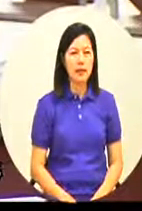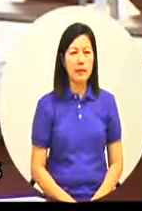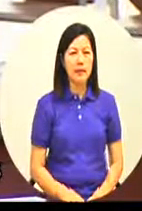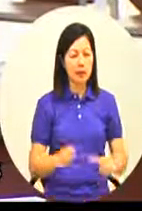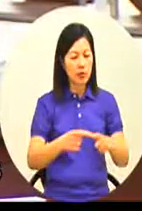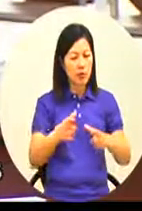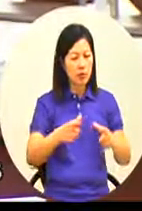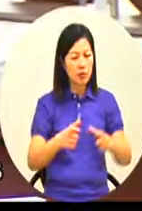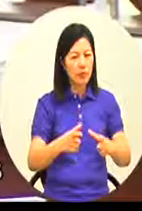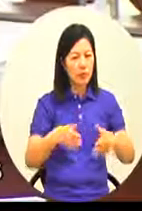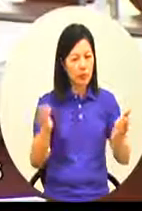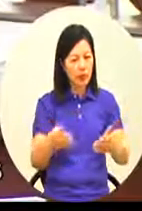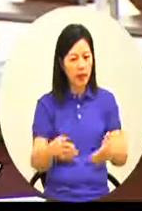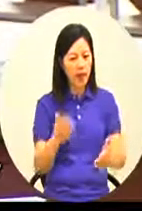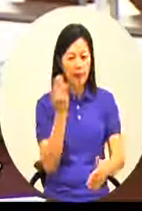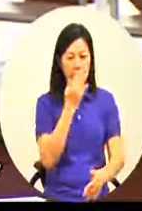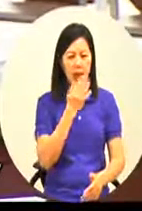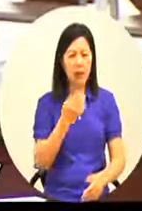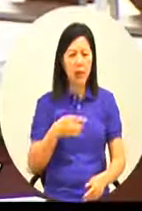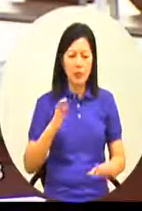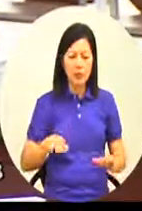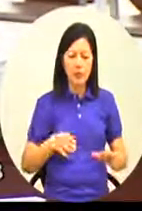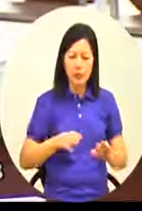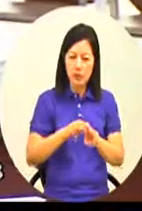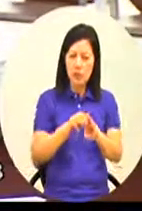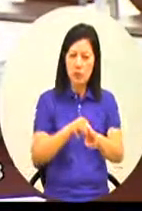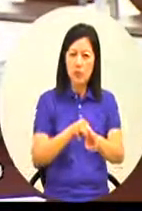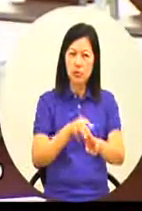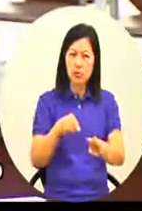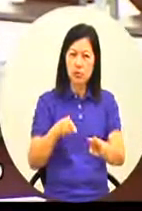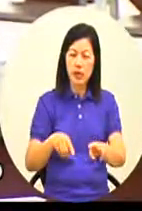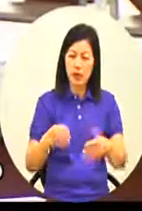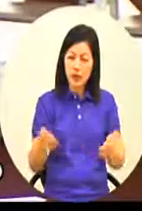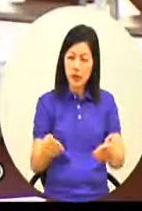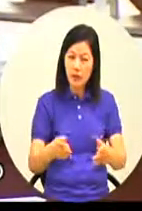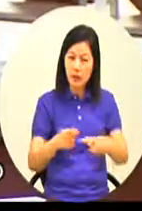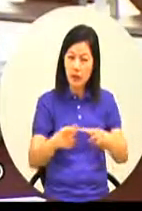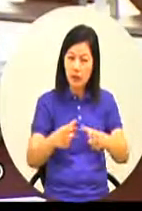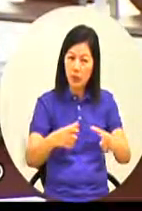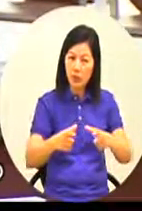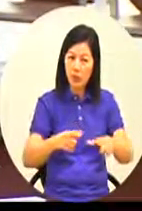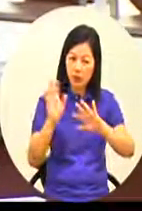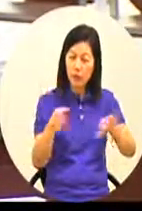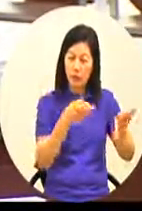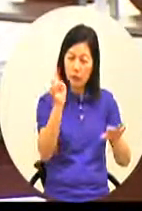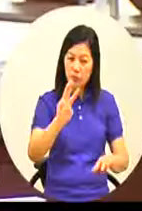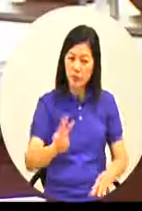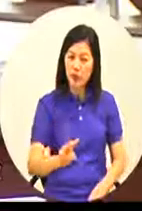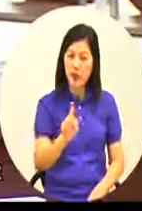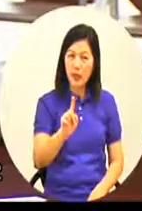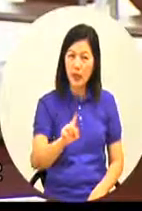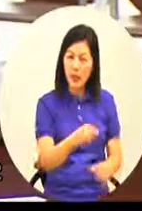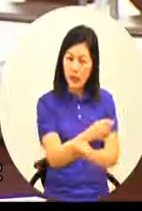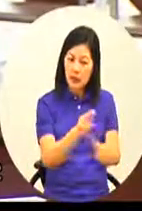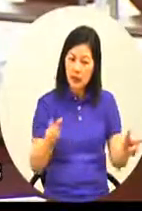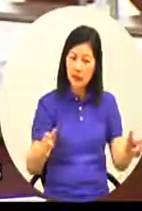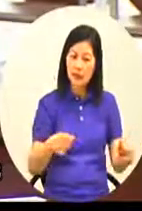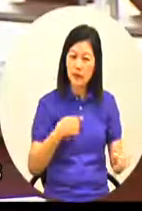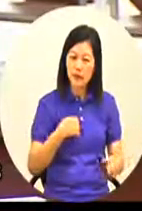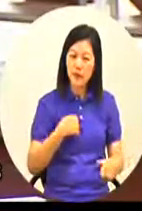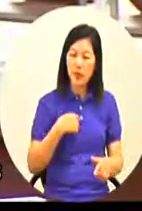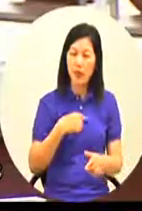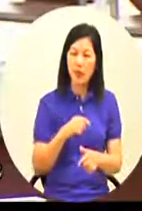票遐水。所以我即马出嚟，我嘛定咧，伊咧讲咱的开辟工啊，对不对？风水的问题，各方面问题，我时常在谈起跟